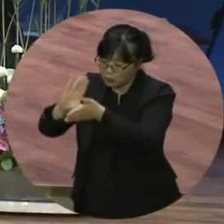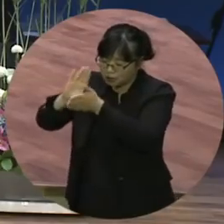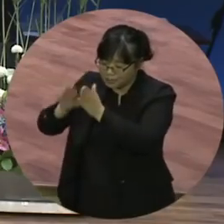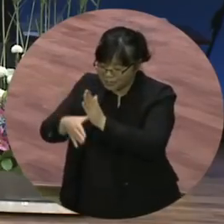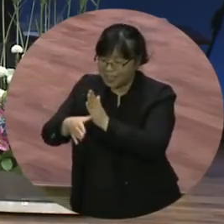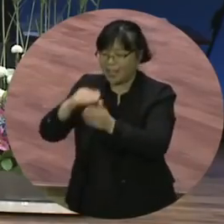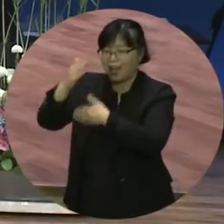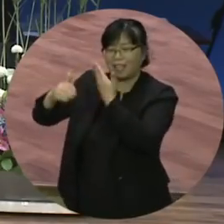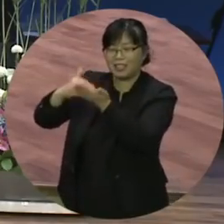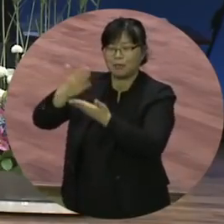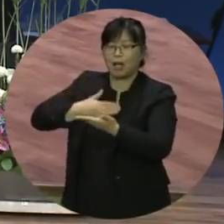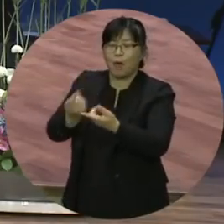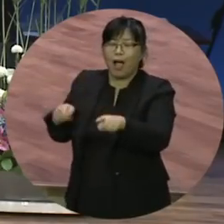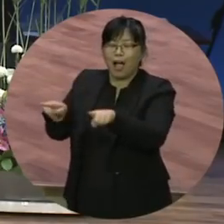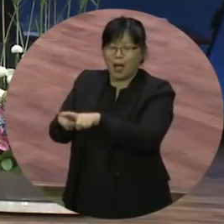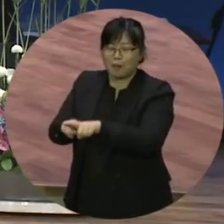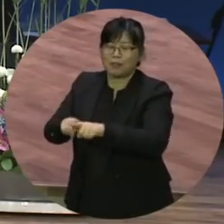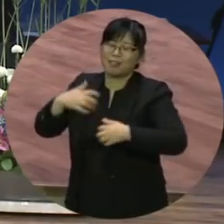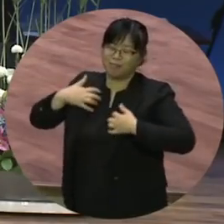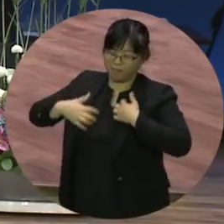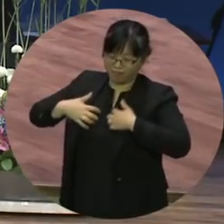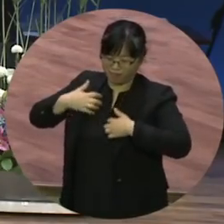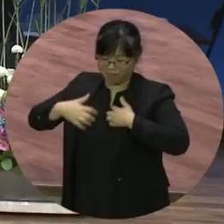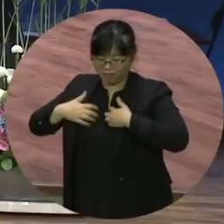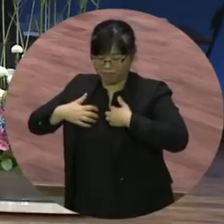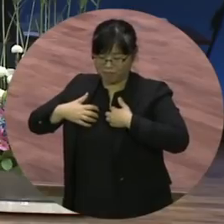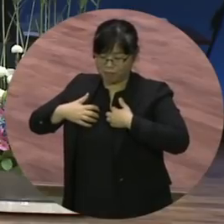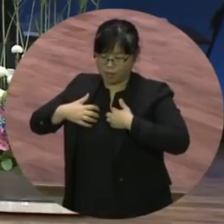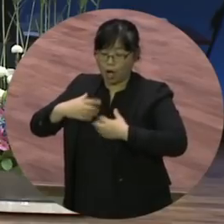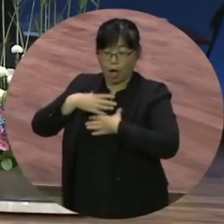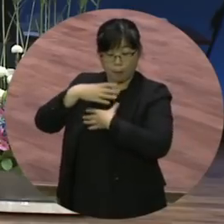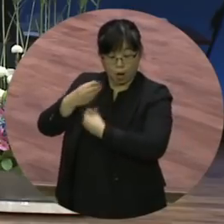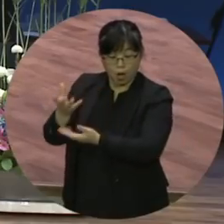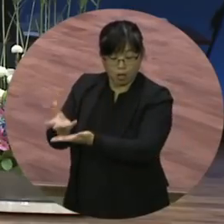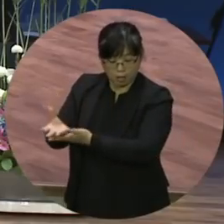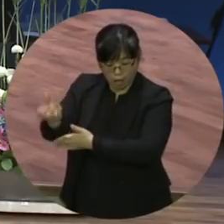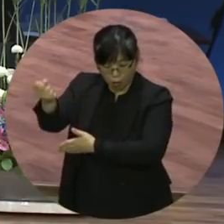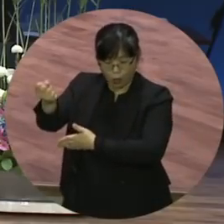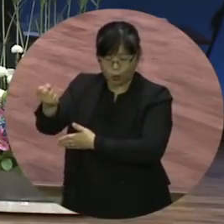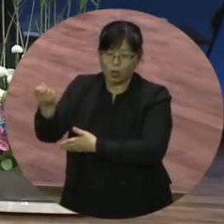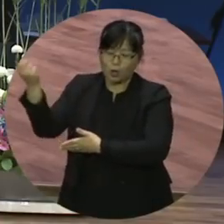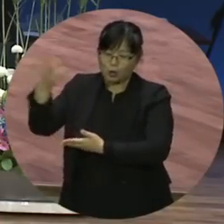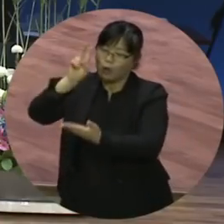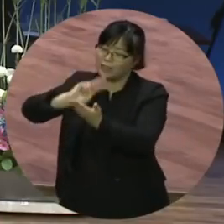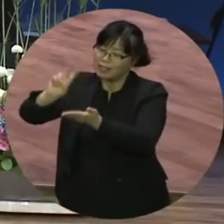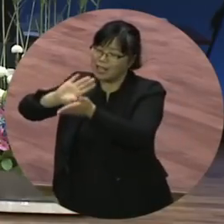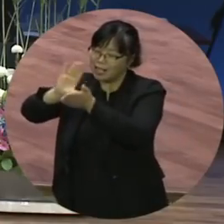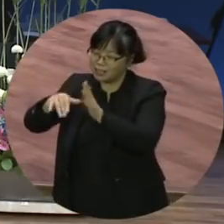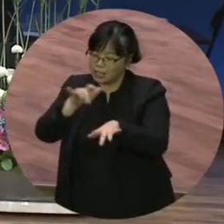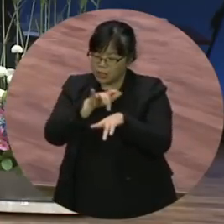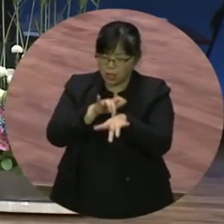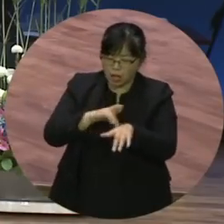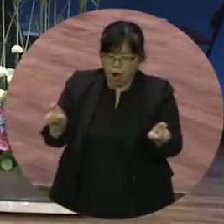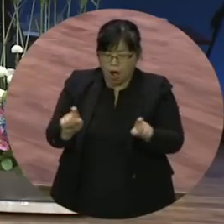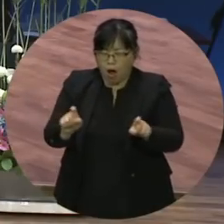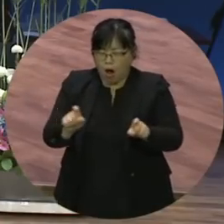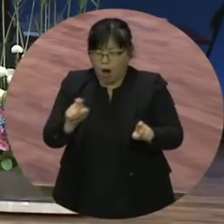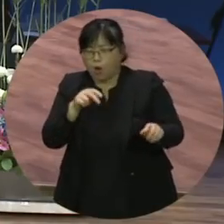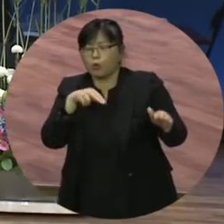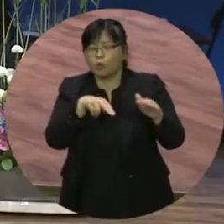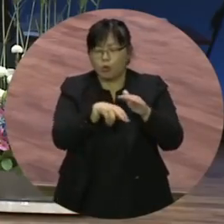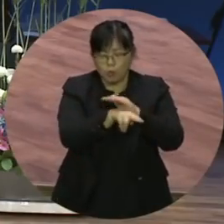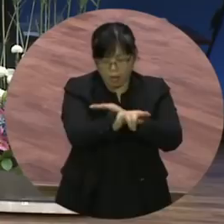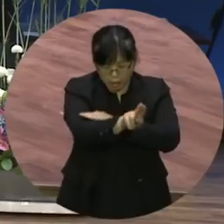평안이 넘치게 하여 주시옵소서. 하늘 보좌를 움직이는 찬양이 되게 하시고 사단이 두려워 벌벌 떠는 감사와